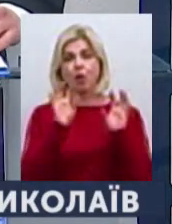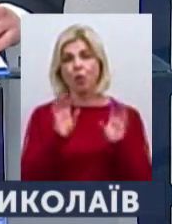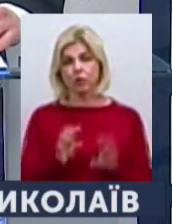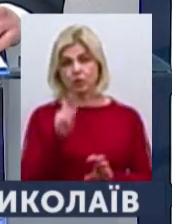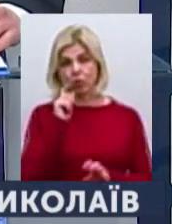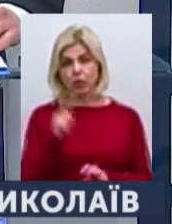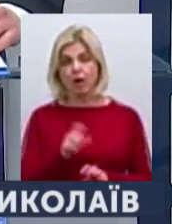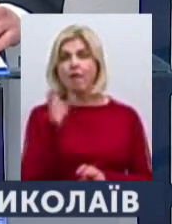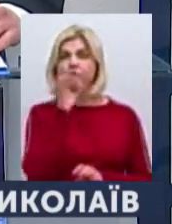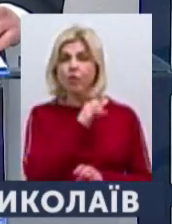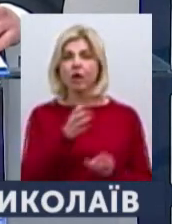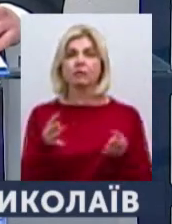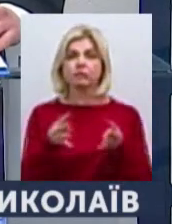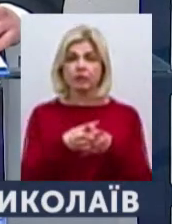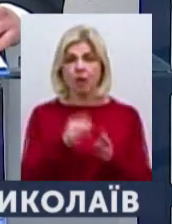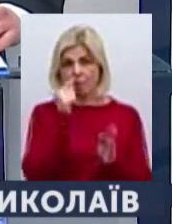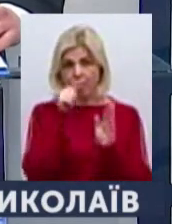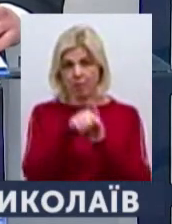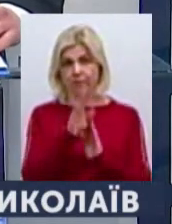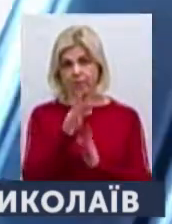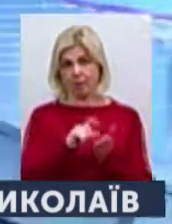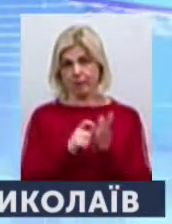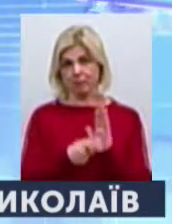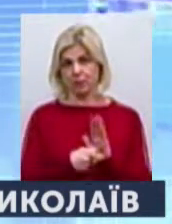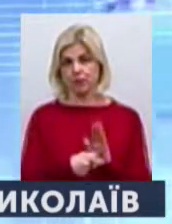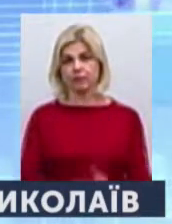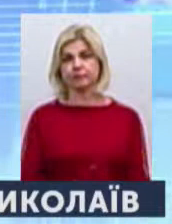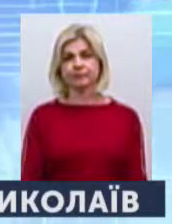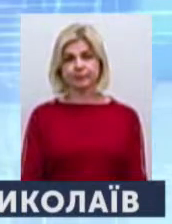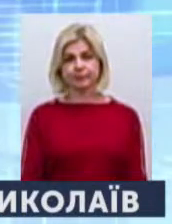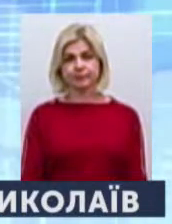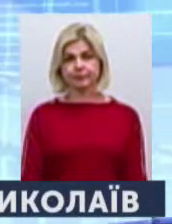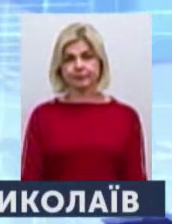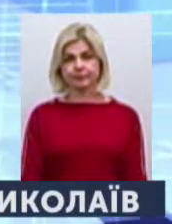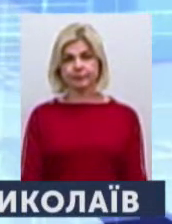України. Крадіжка поєднана з проникненням у приміщення.